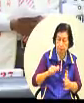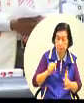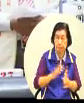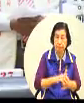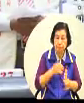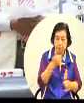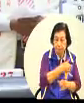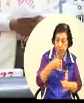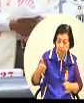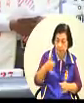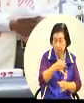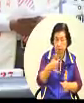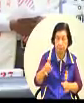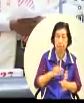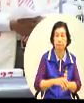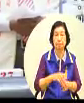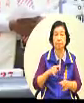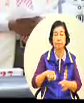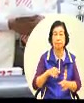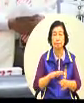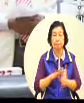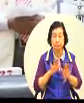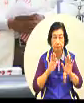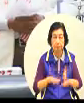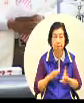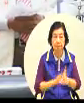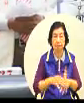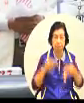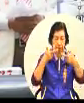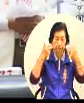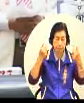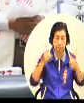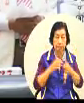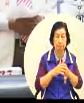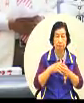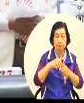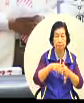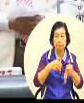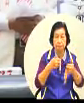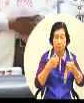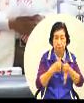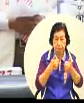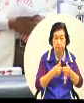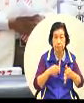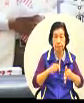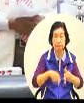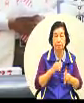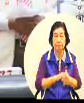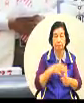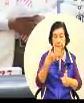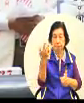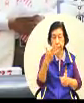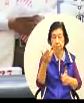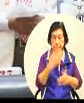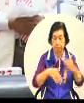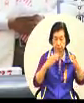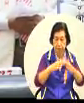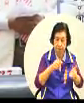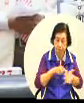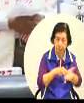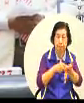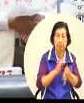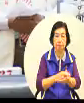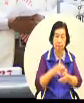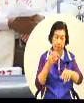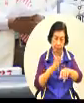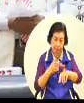个中央原民会也开始了一个叫做直播共学的计划。那我们今年有8个学校申请直播共学，其实运用科技运